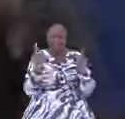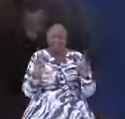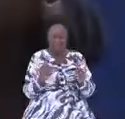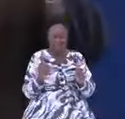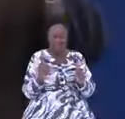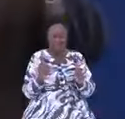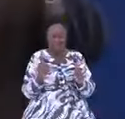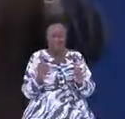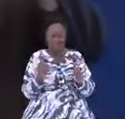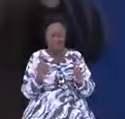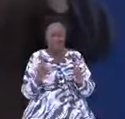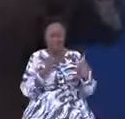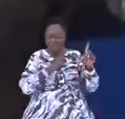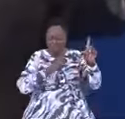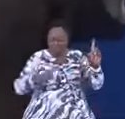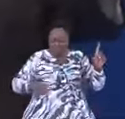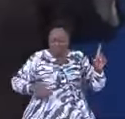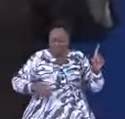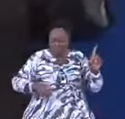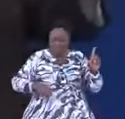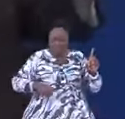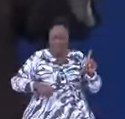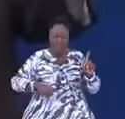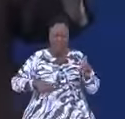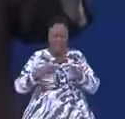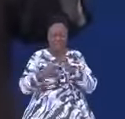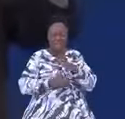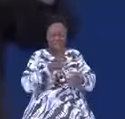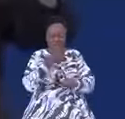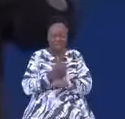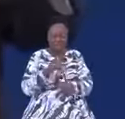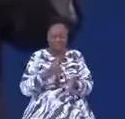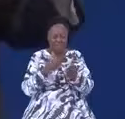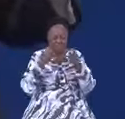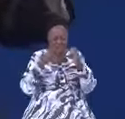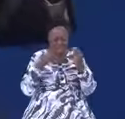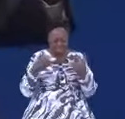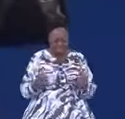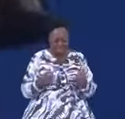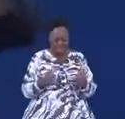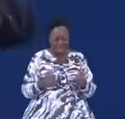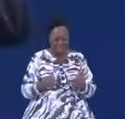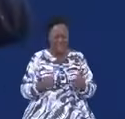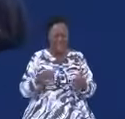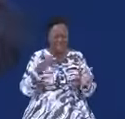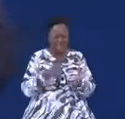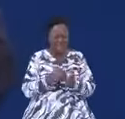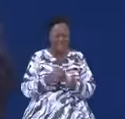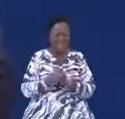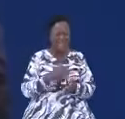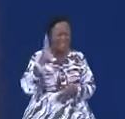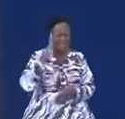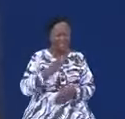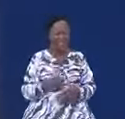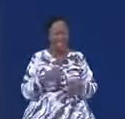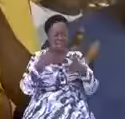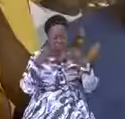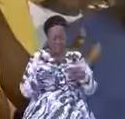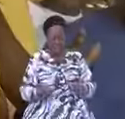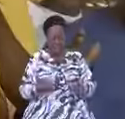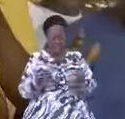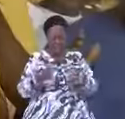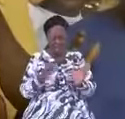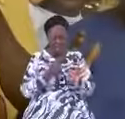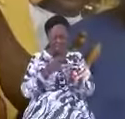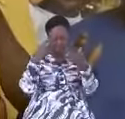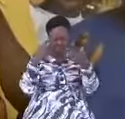manifeste maintenant ça va s'accomplir que cela s'accomplit à